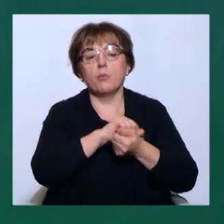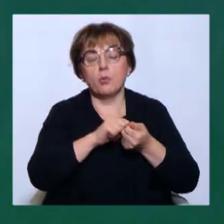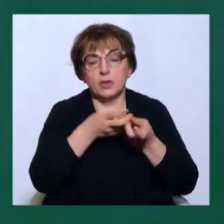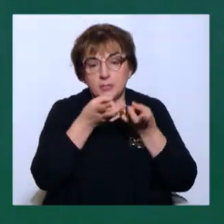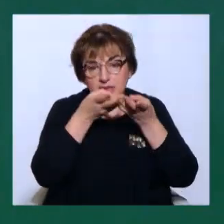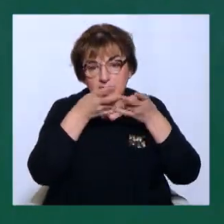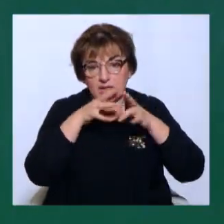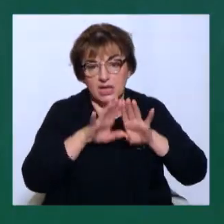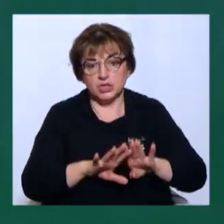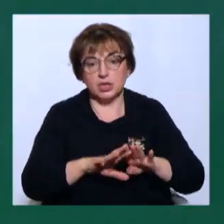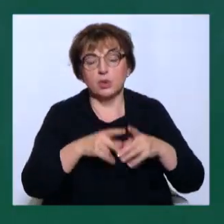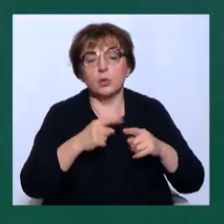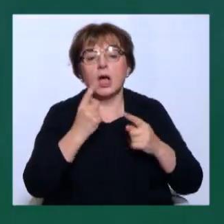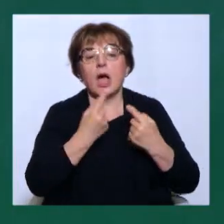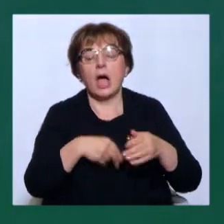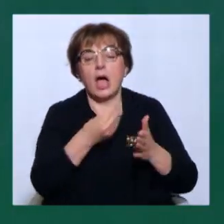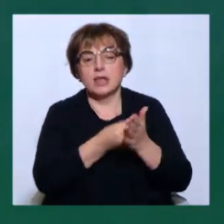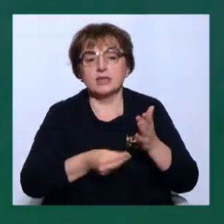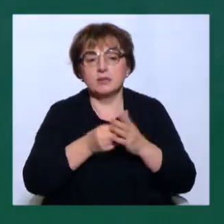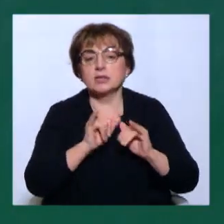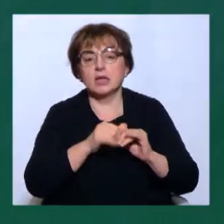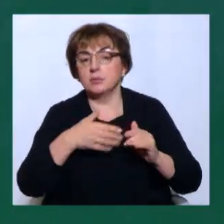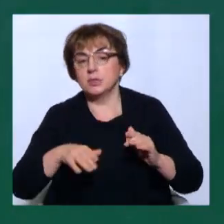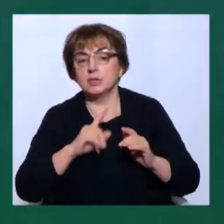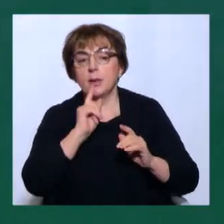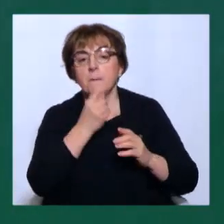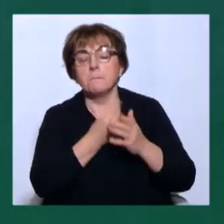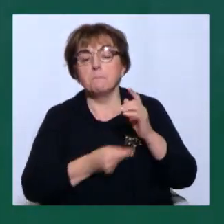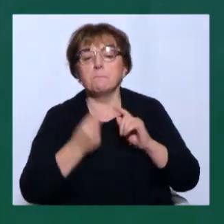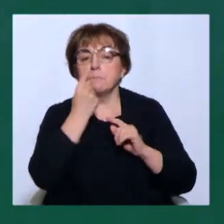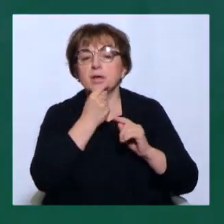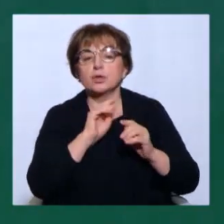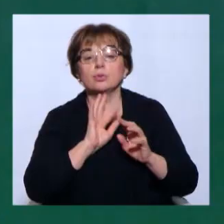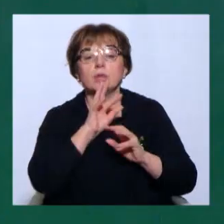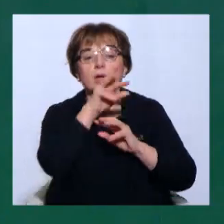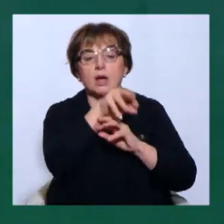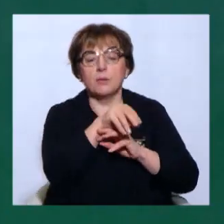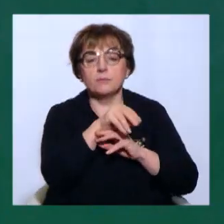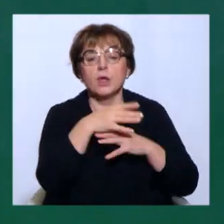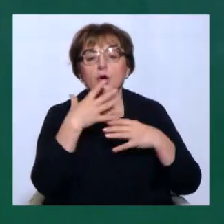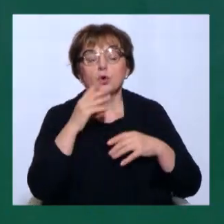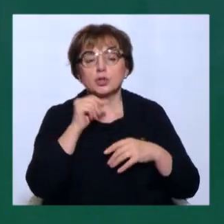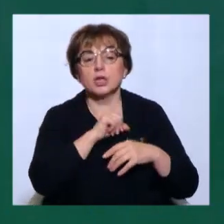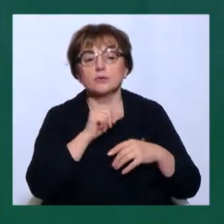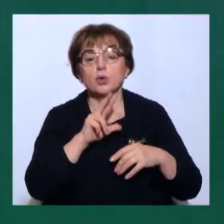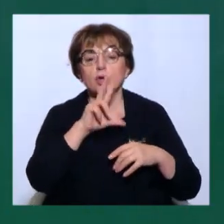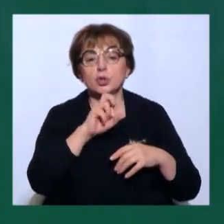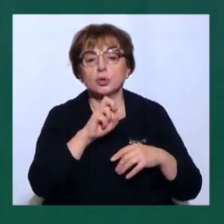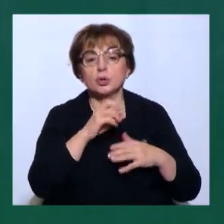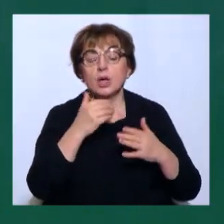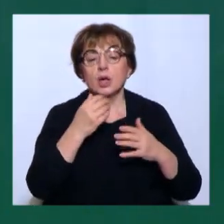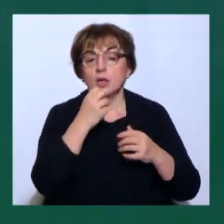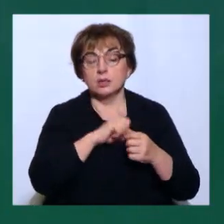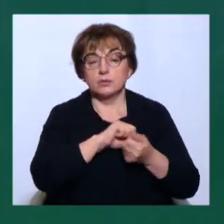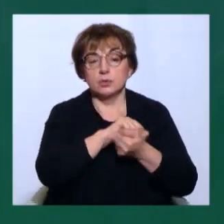ნარჩენები, ისევ პირის ღრუდან გამოიყოფა. საინტერესოა ის ფაქტი, რომ ჰიდრას, როცა საკვებს ინელებს, ახალი საკვების